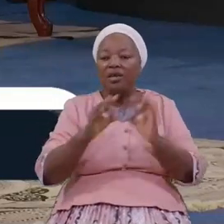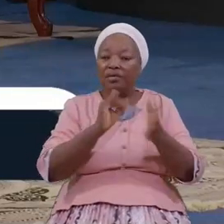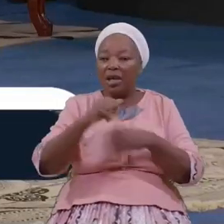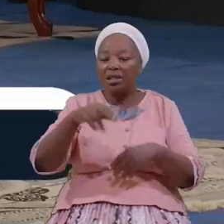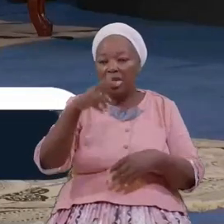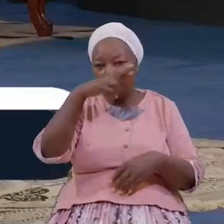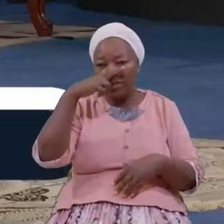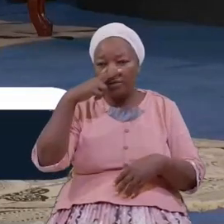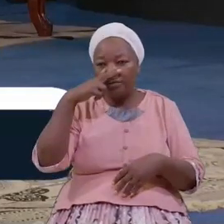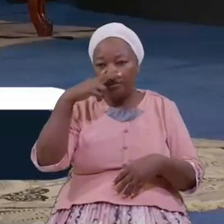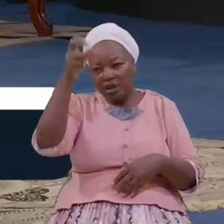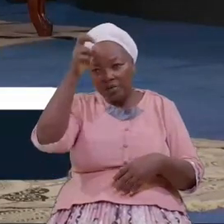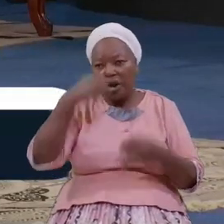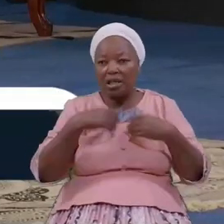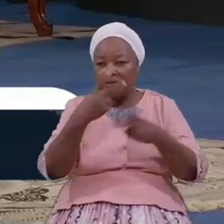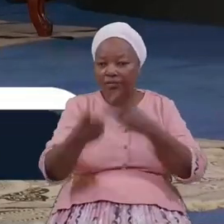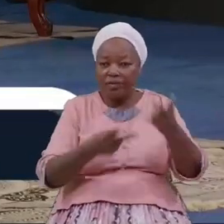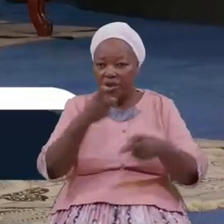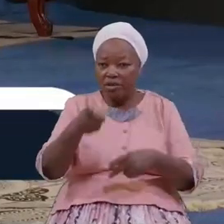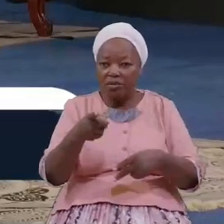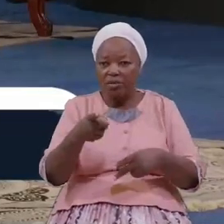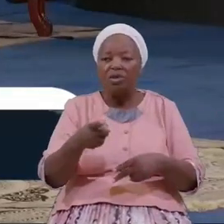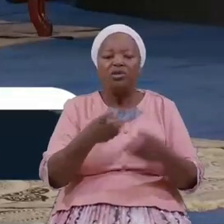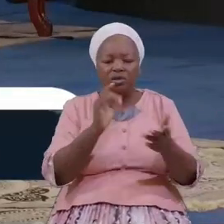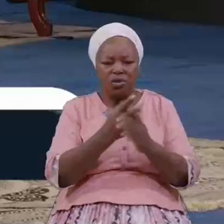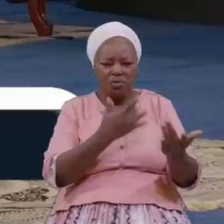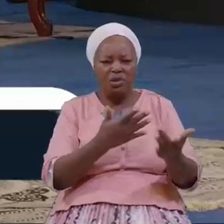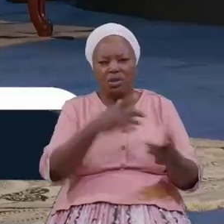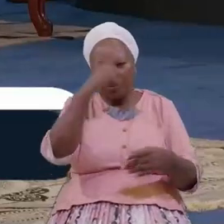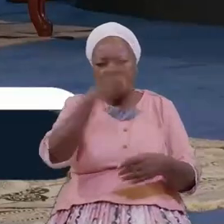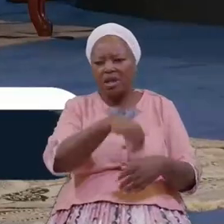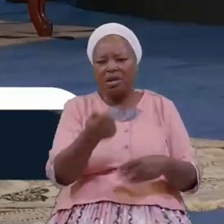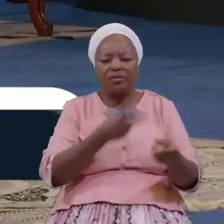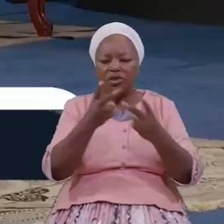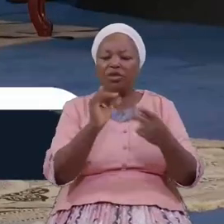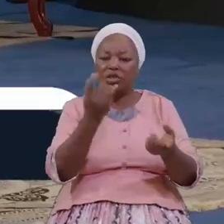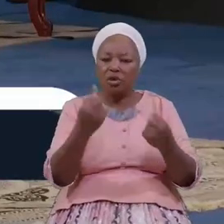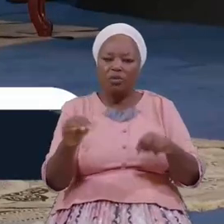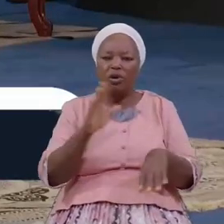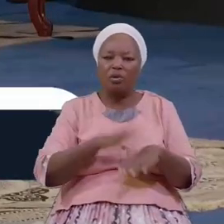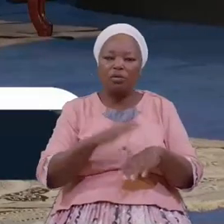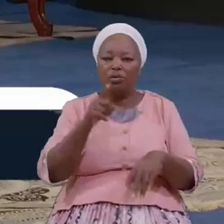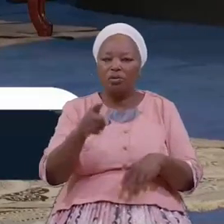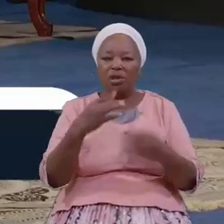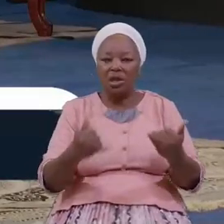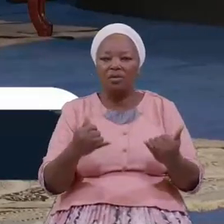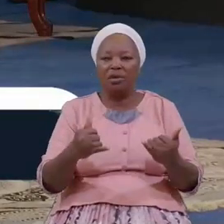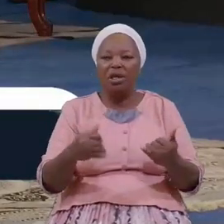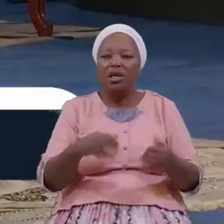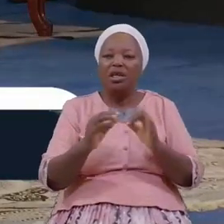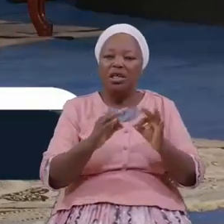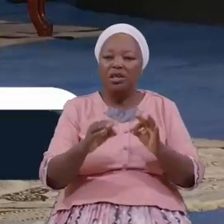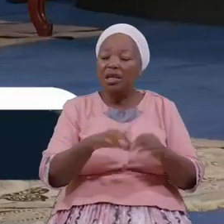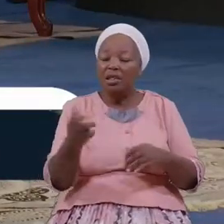visité, alors attendez, une autre visite vient. Et tout ce que le diable